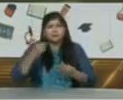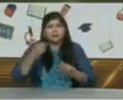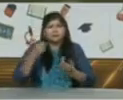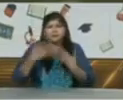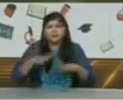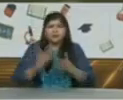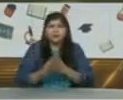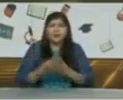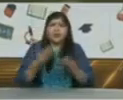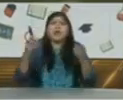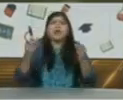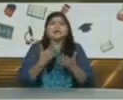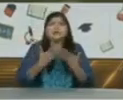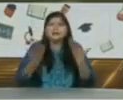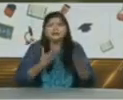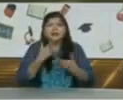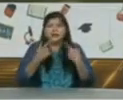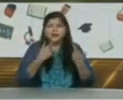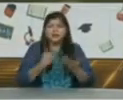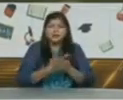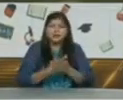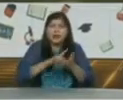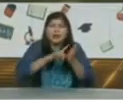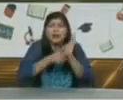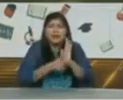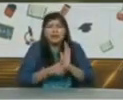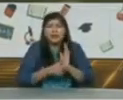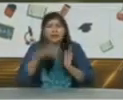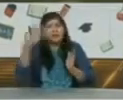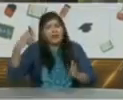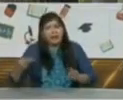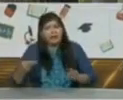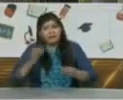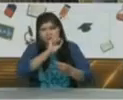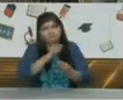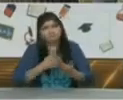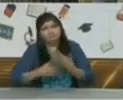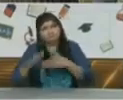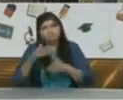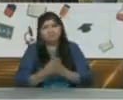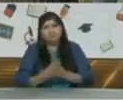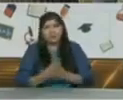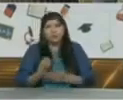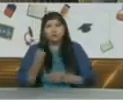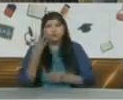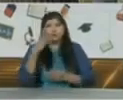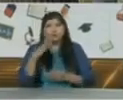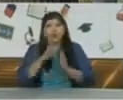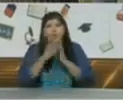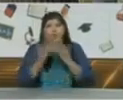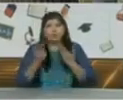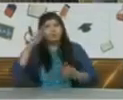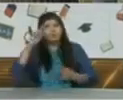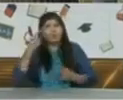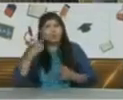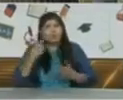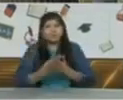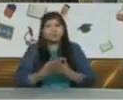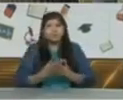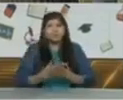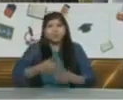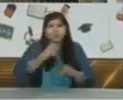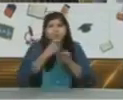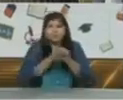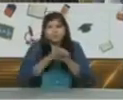कारण नहीं है, तो उन चीजों को मैं फिर देर रात तक खींच लेता हूँ। लेकिन सुबह जब उठता हूँ तो फिर कठिन से